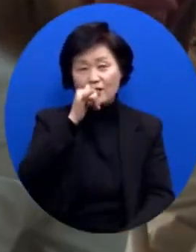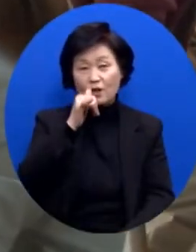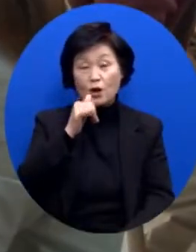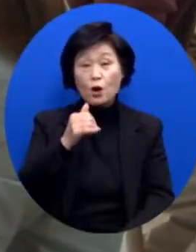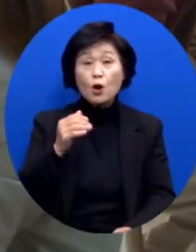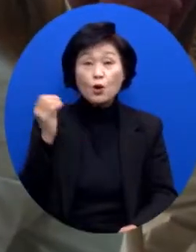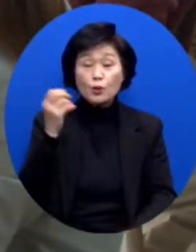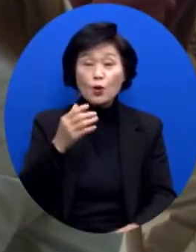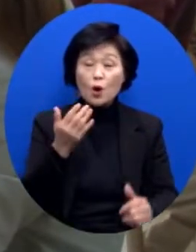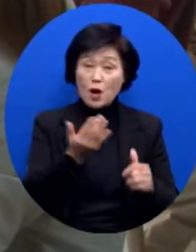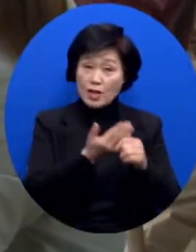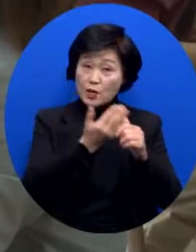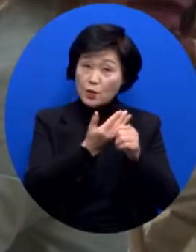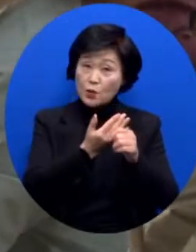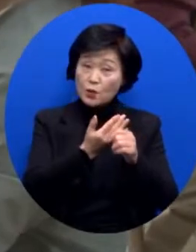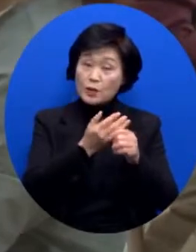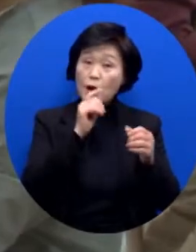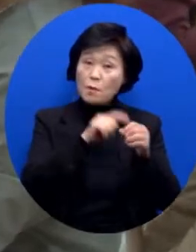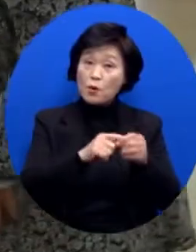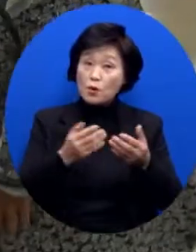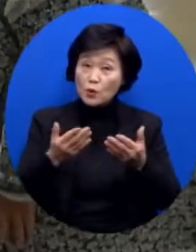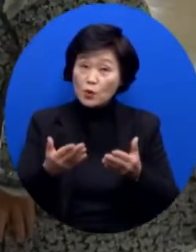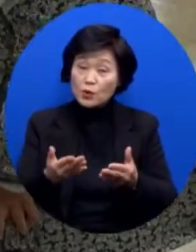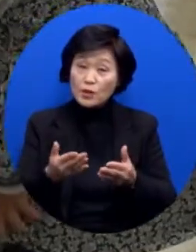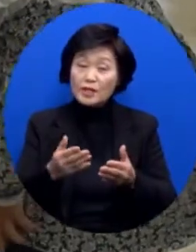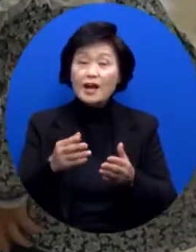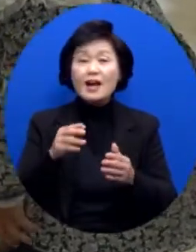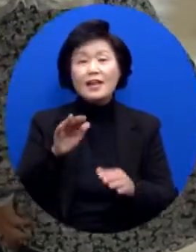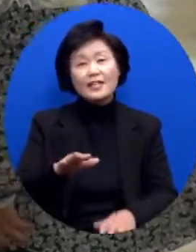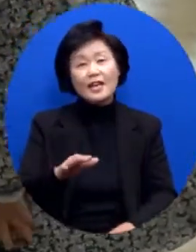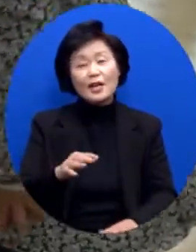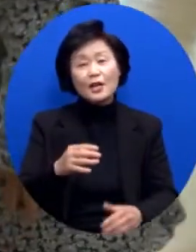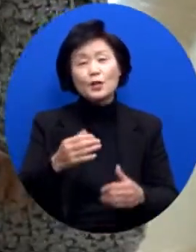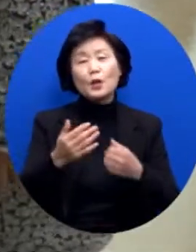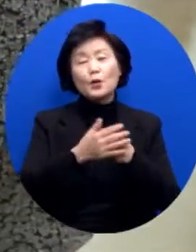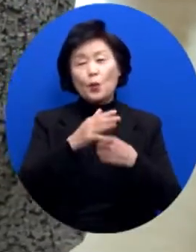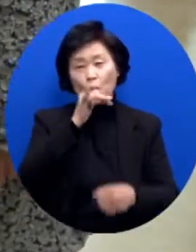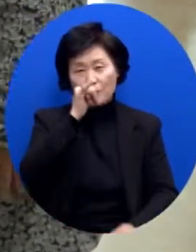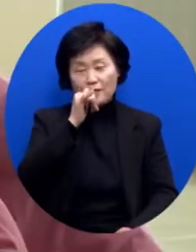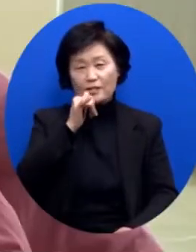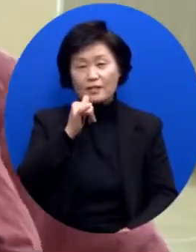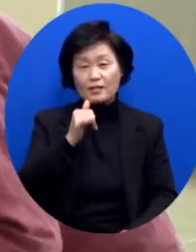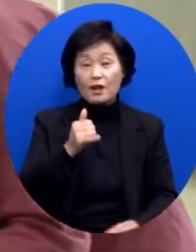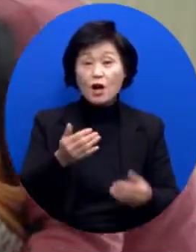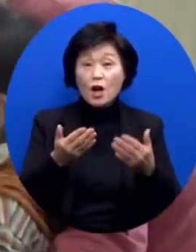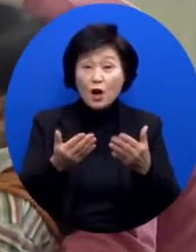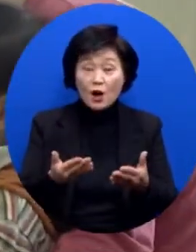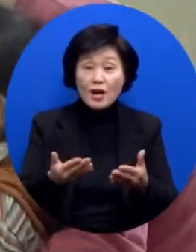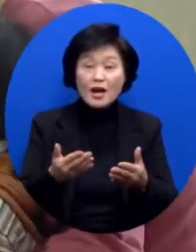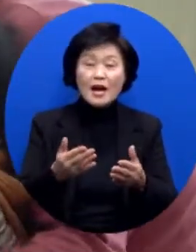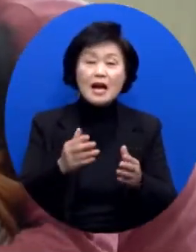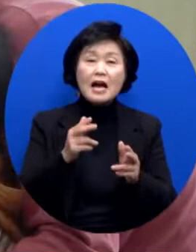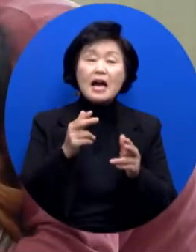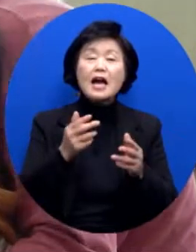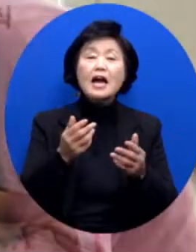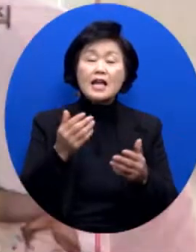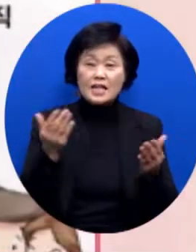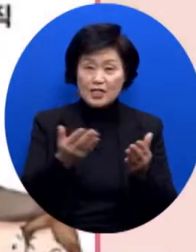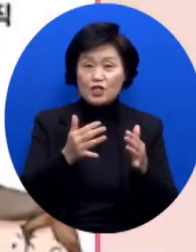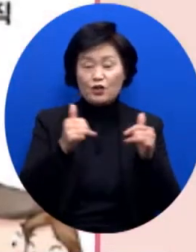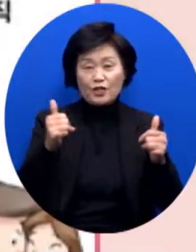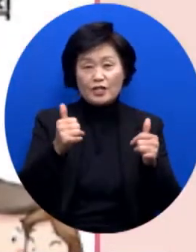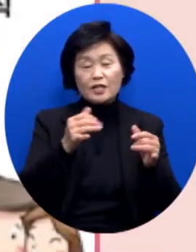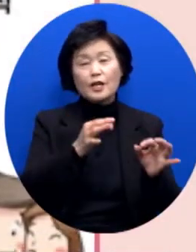외에도 변화가 있습니다 싼 플러스 3 부모 육아휴직자 를 통해 육아휴직 칸 직원의 급여 가 인상되었습니다